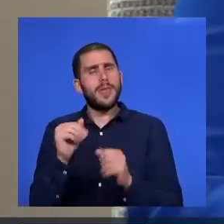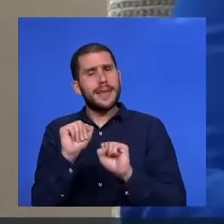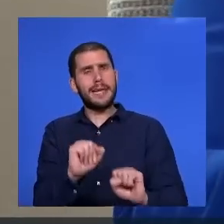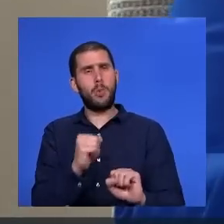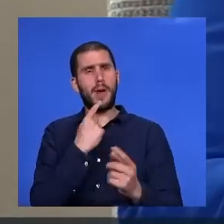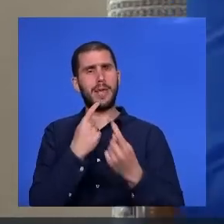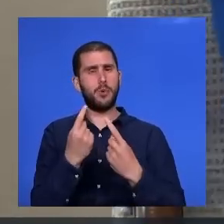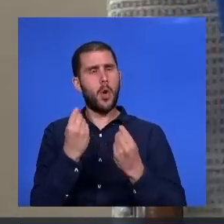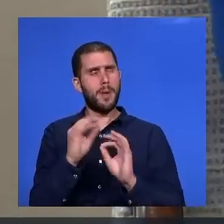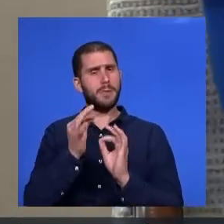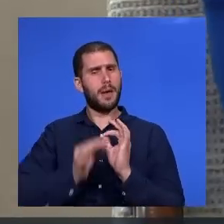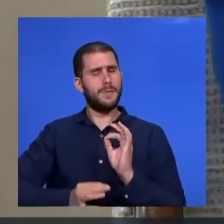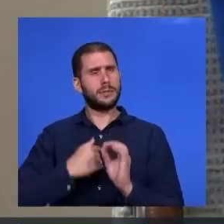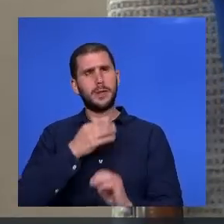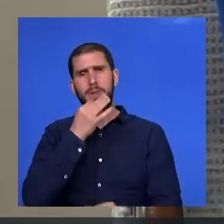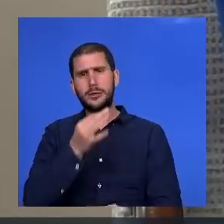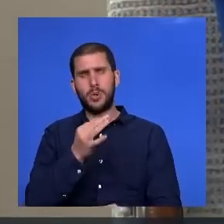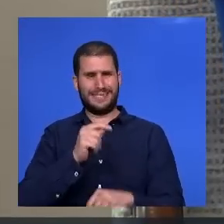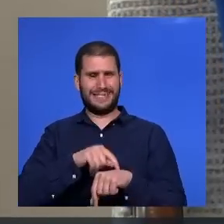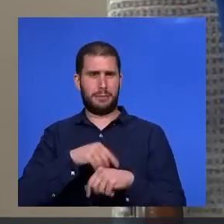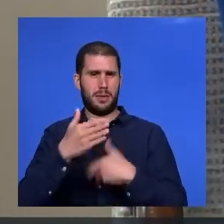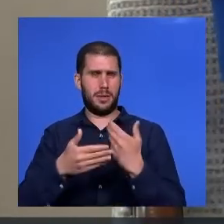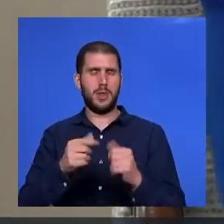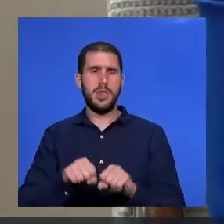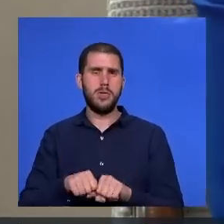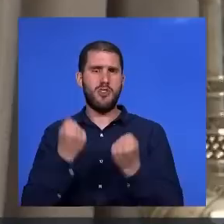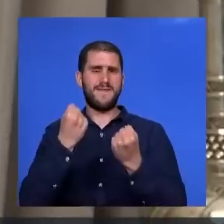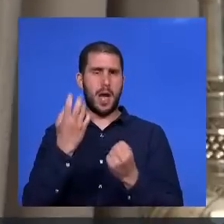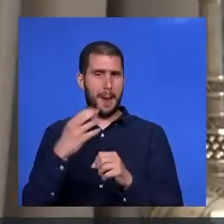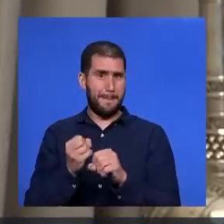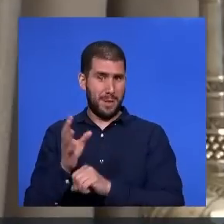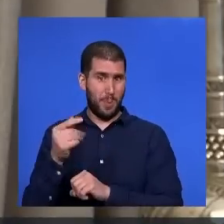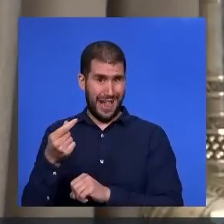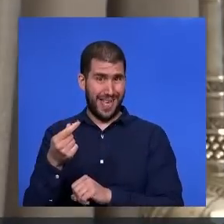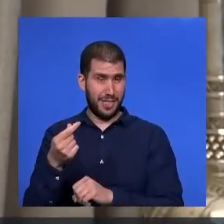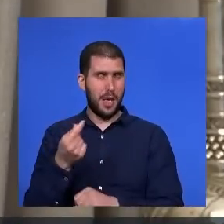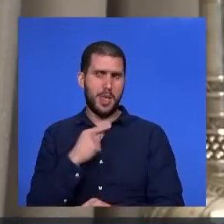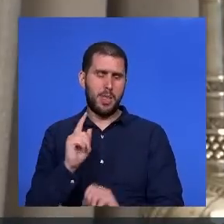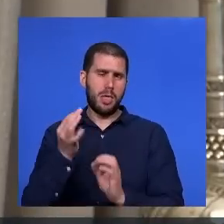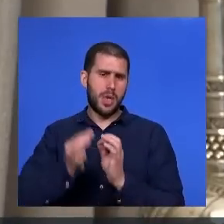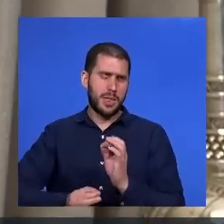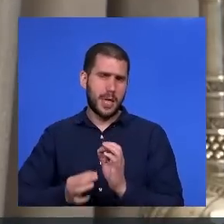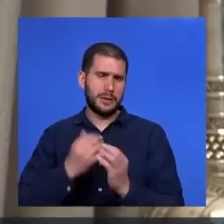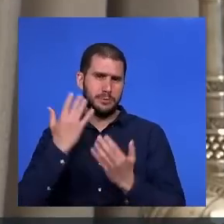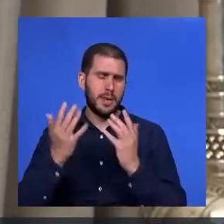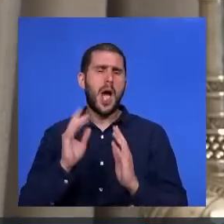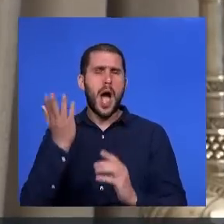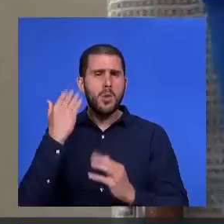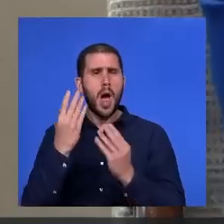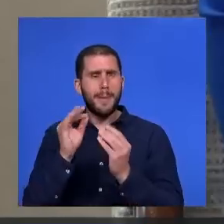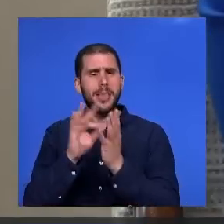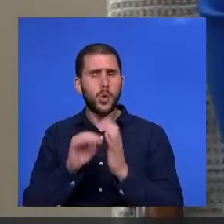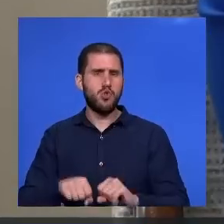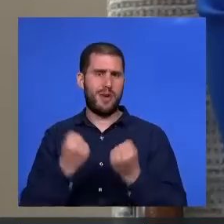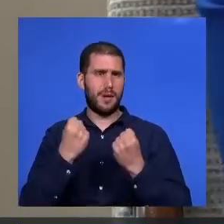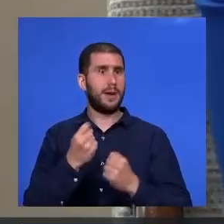זה בהרחבה, אני רק רוצה לשאול אותך, בציר הזמן, נקודת השבר הייתה פיטורי גלנט? אני לא נכנס בכלל לשאלה הזאת, כי היו הרבה נקודות שבר.